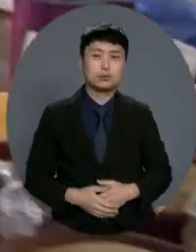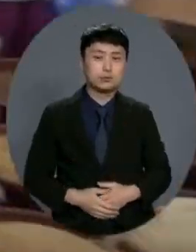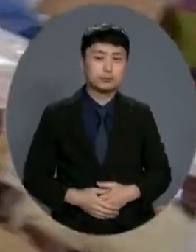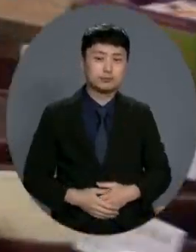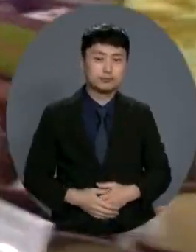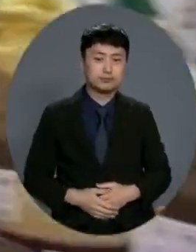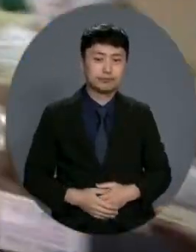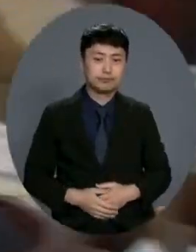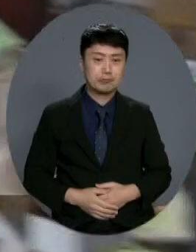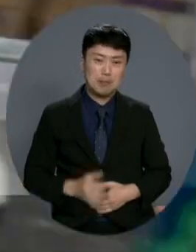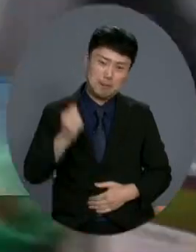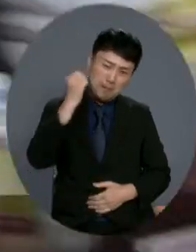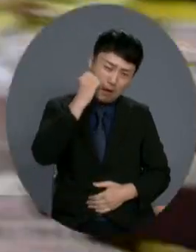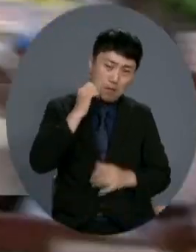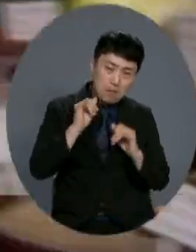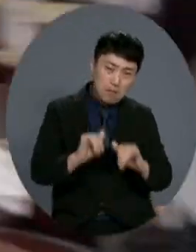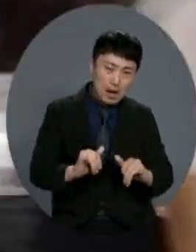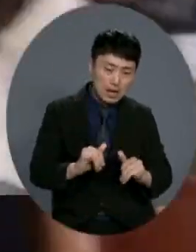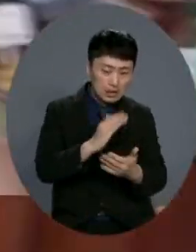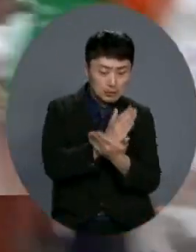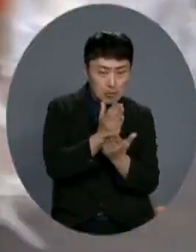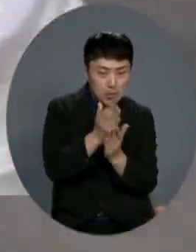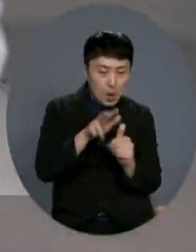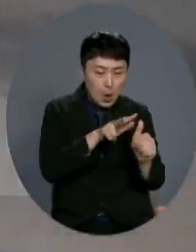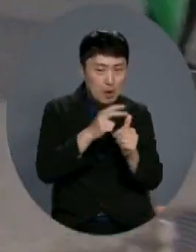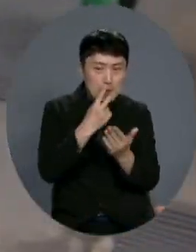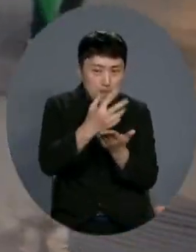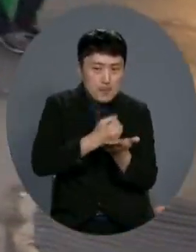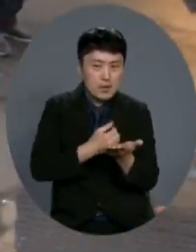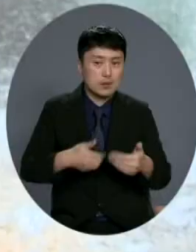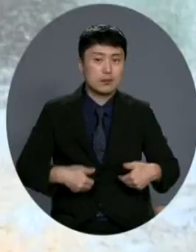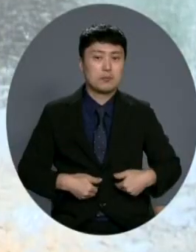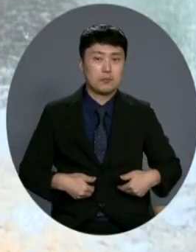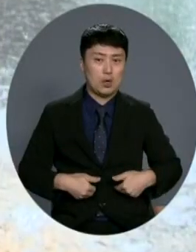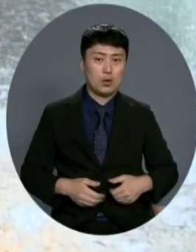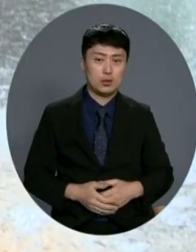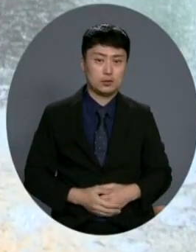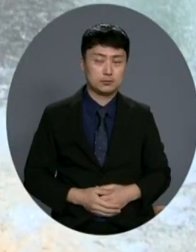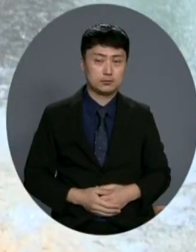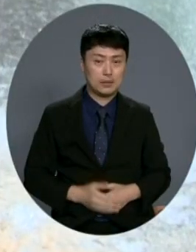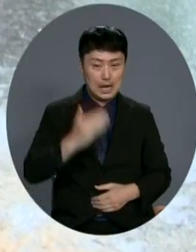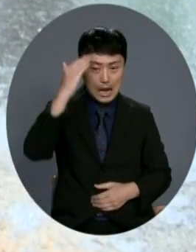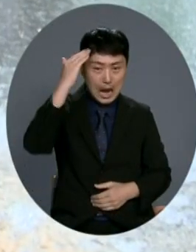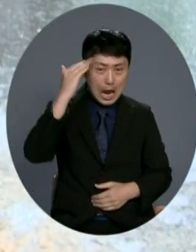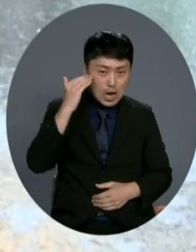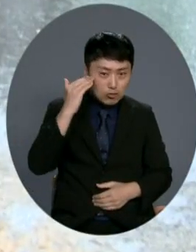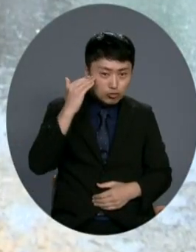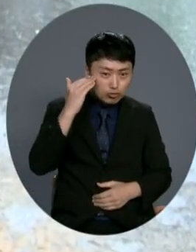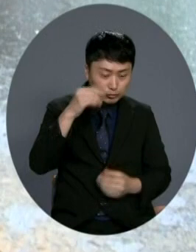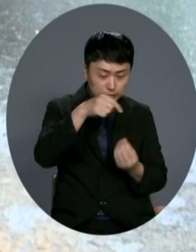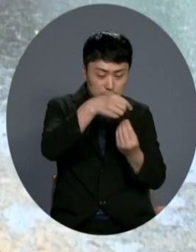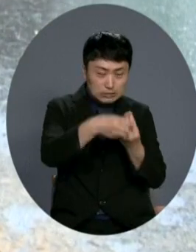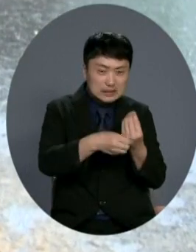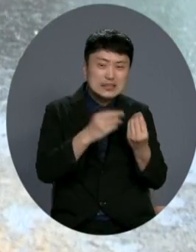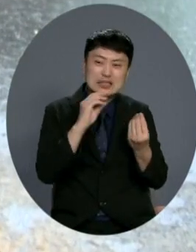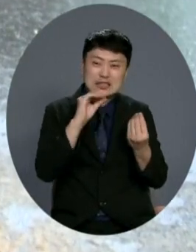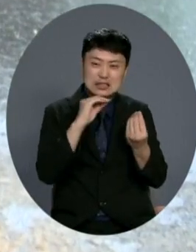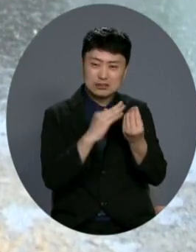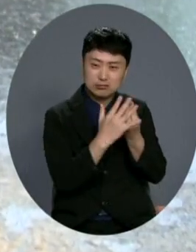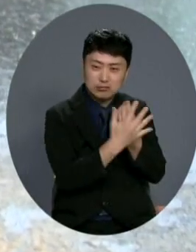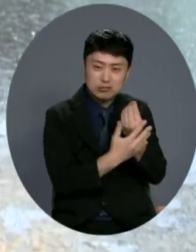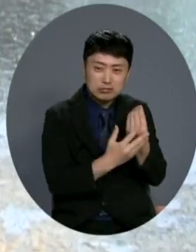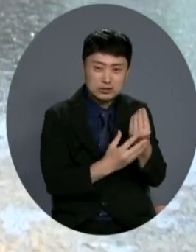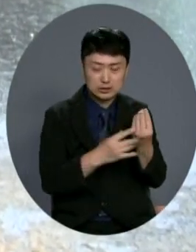속지 않으려면 품목별 특징을 미리 알고 가는 게 좋습니다. 국내산 더덕은 이렇게 겉면이 흙으로 묻어